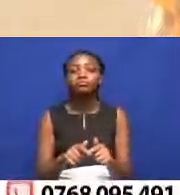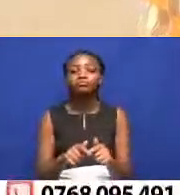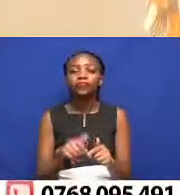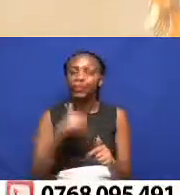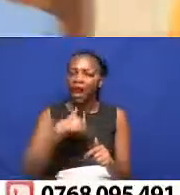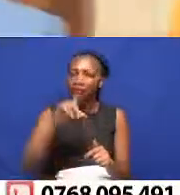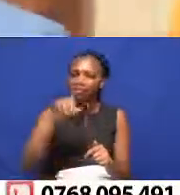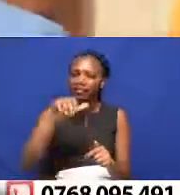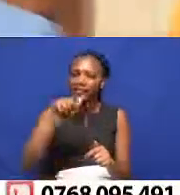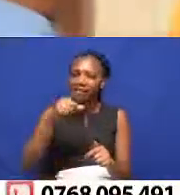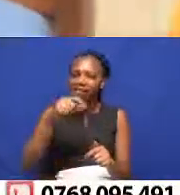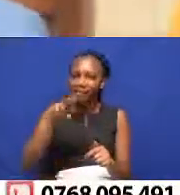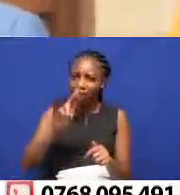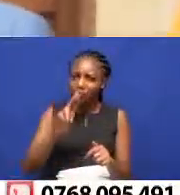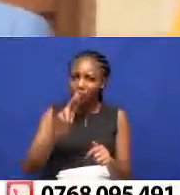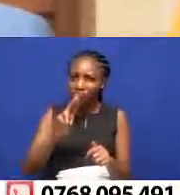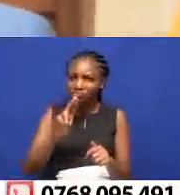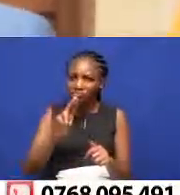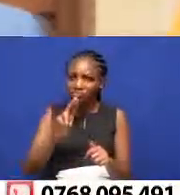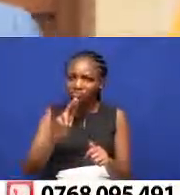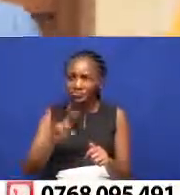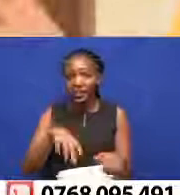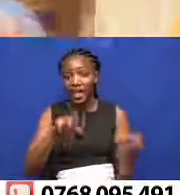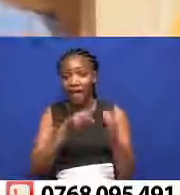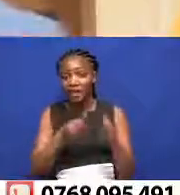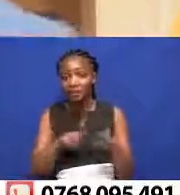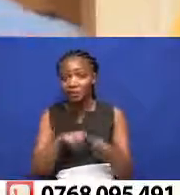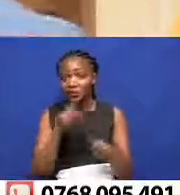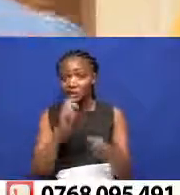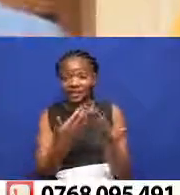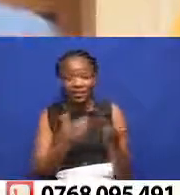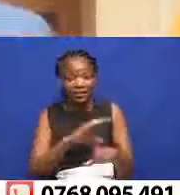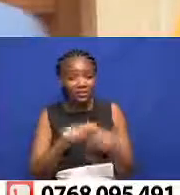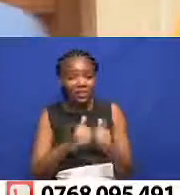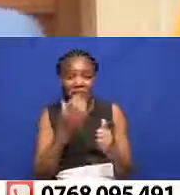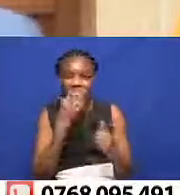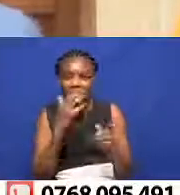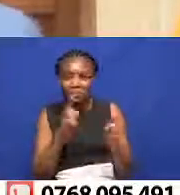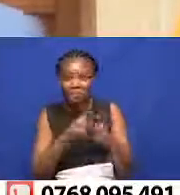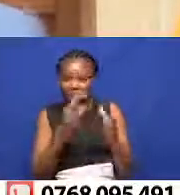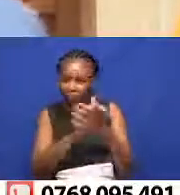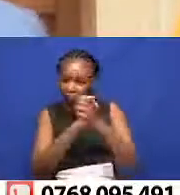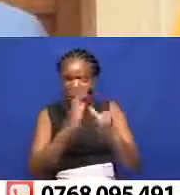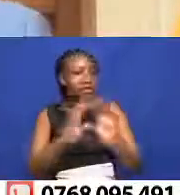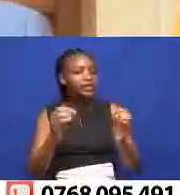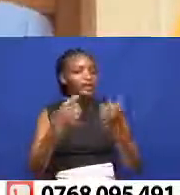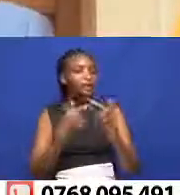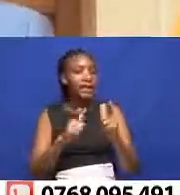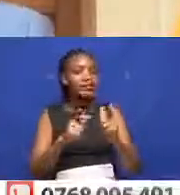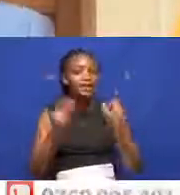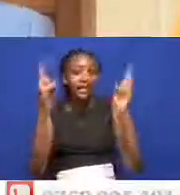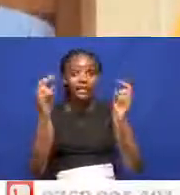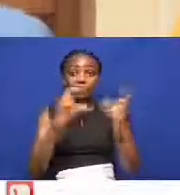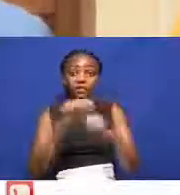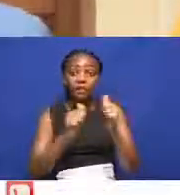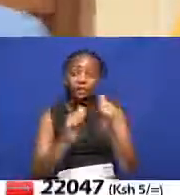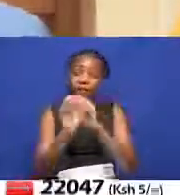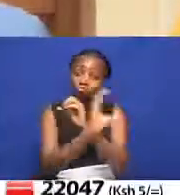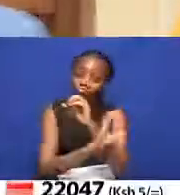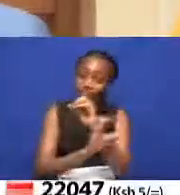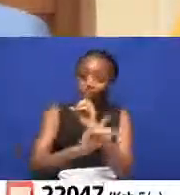kaduasidi iko. Hii si mambo ya ODM wala hii si mambo ya Jubilee, hii ni jambo la inchi nzima Kenya.